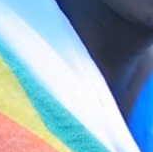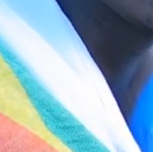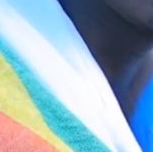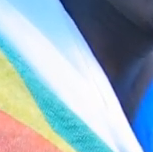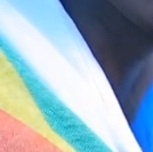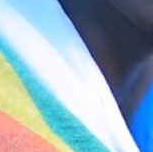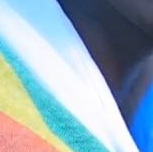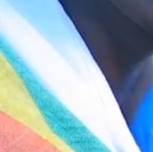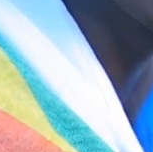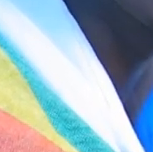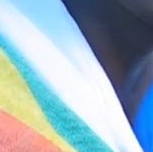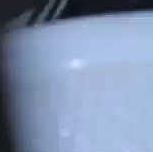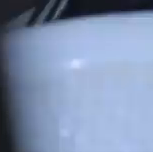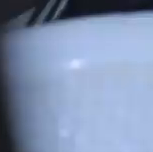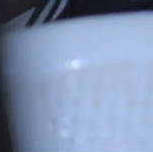በዘመኔ